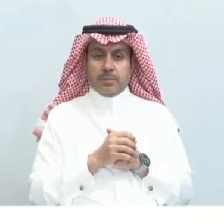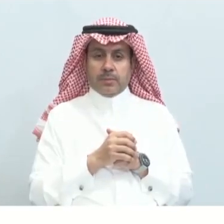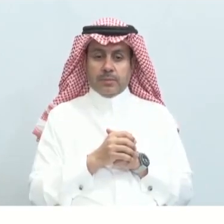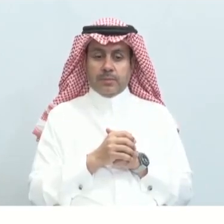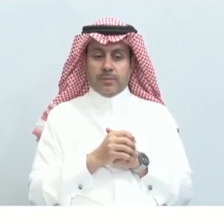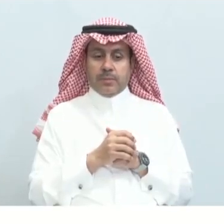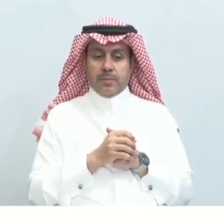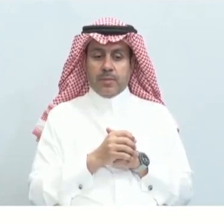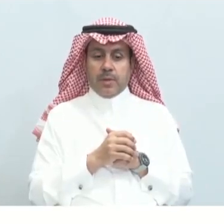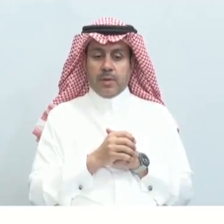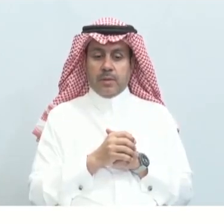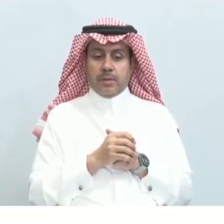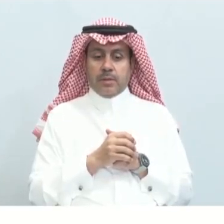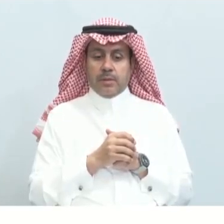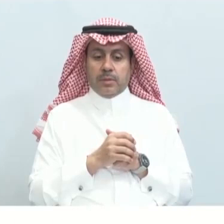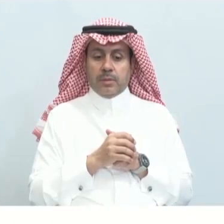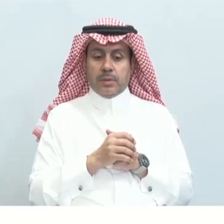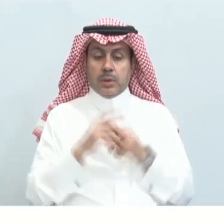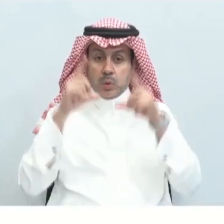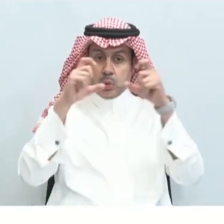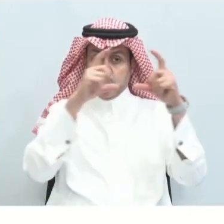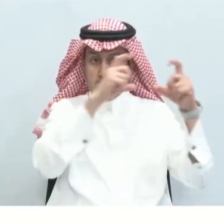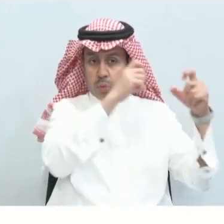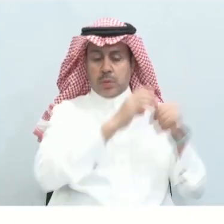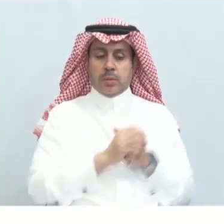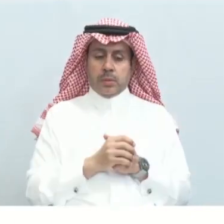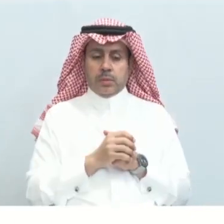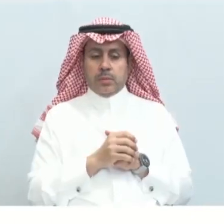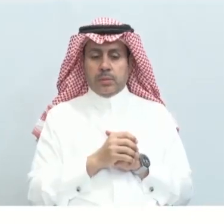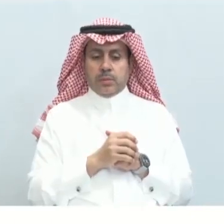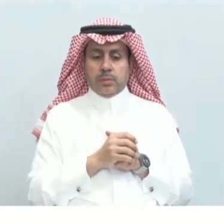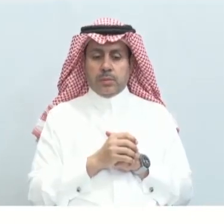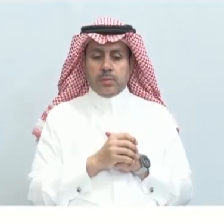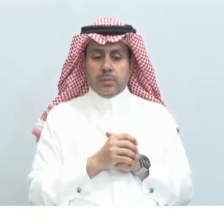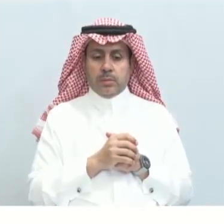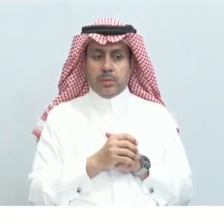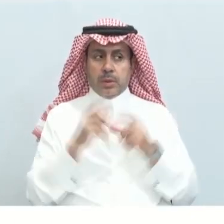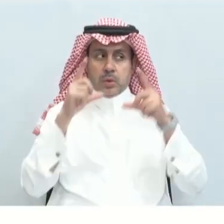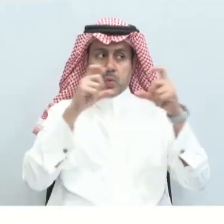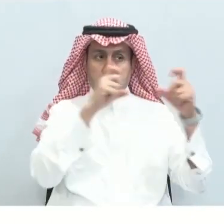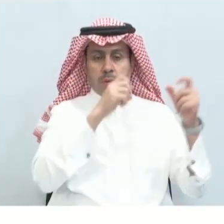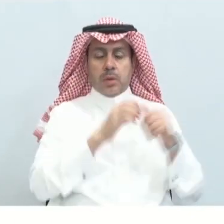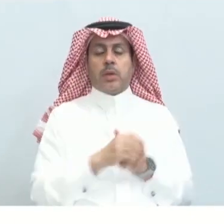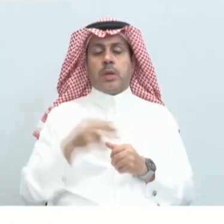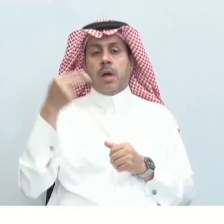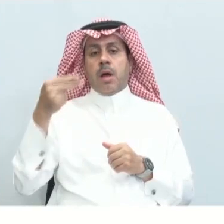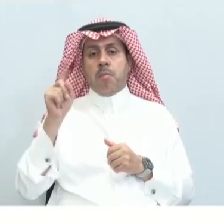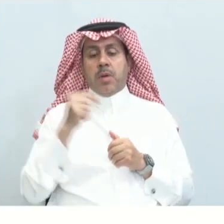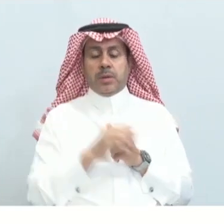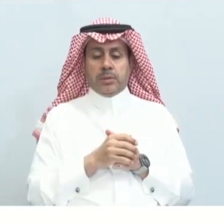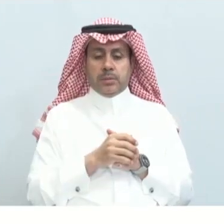لكنهم في اوضاع مختلفه كل صوره تعبر عن شيء كل صوره من هذه الصور تعبر عن